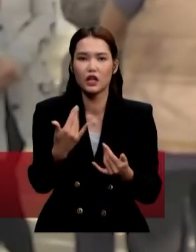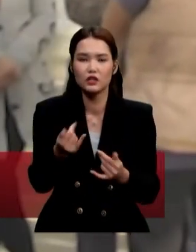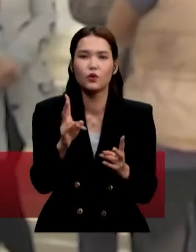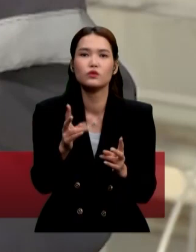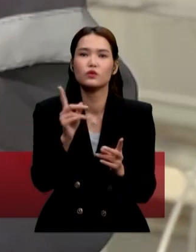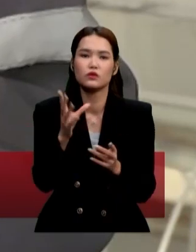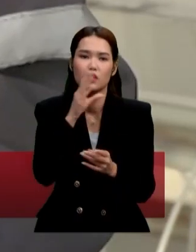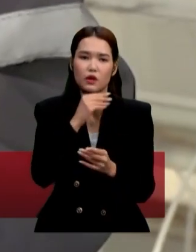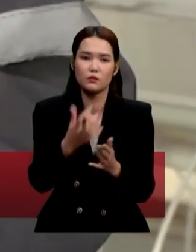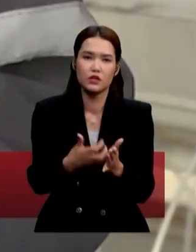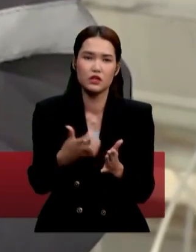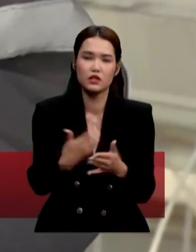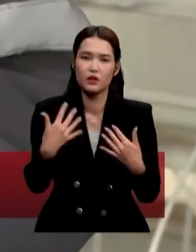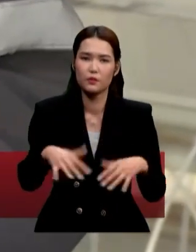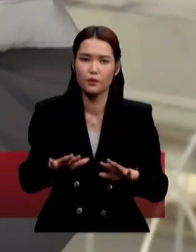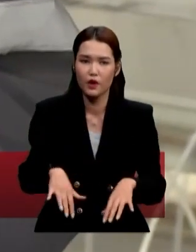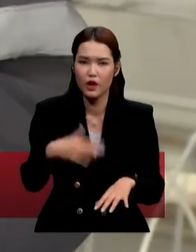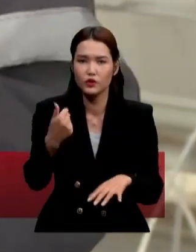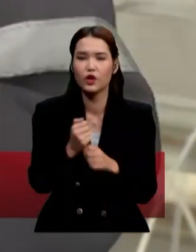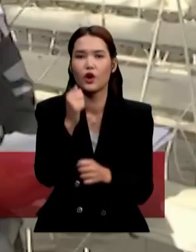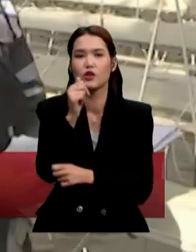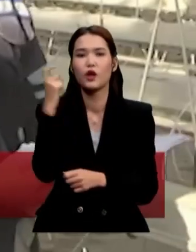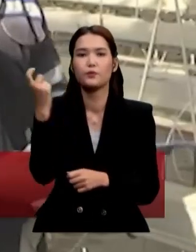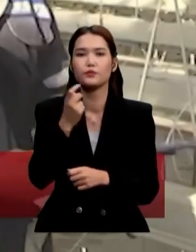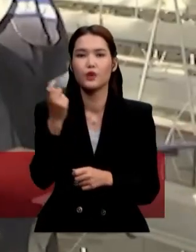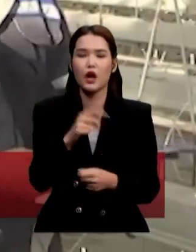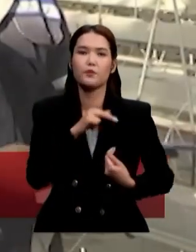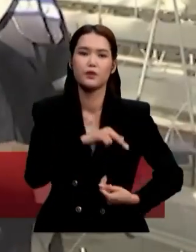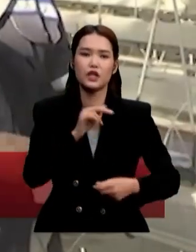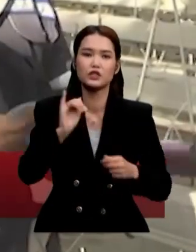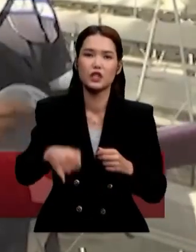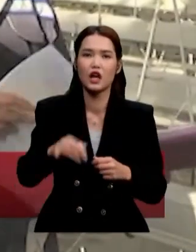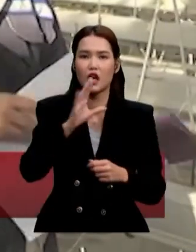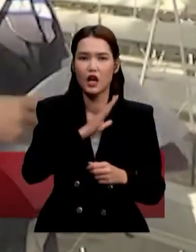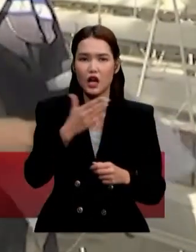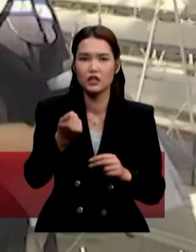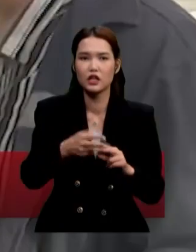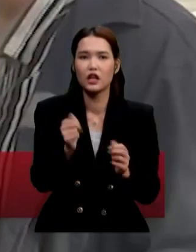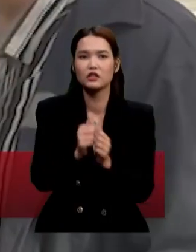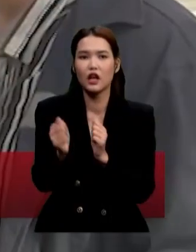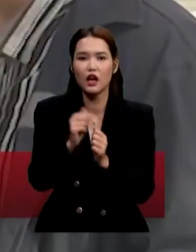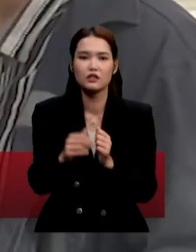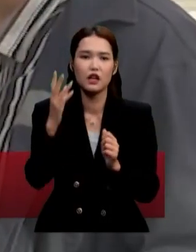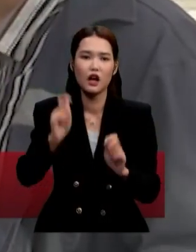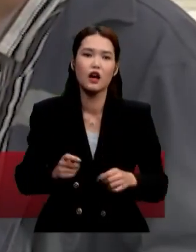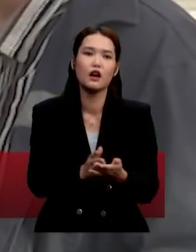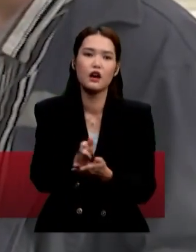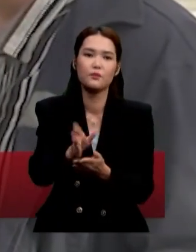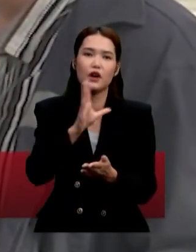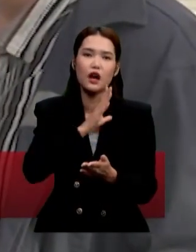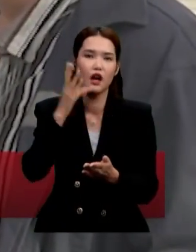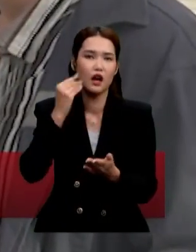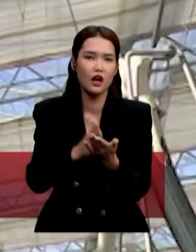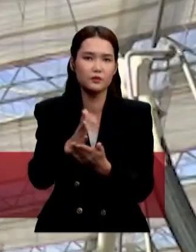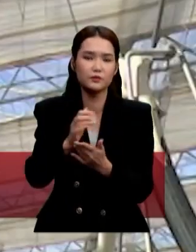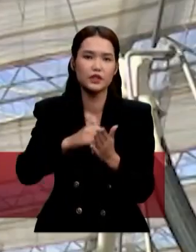жетеді? Жылыжай жұмысшылары Павлодардың еңбек инспекциясына шағымданған, алайда олар арызды Алматыға жолдапты. Өйткені